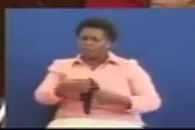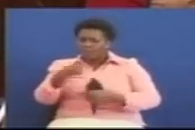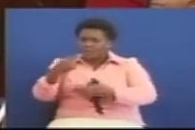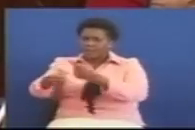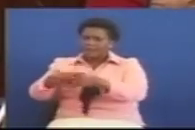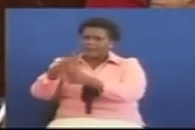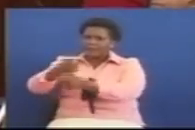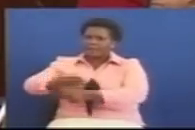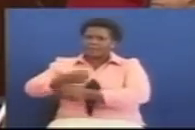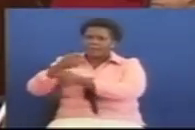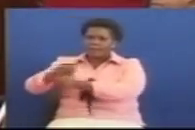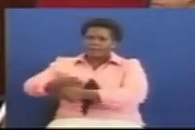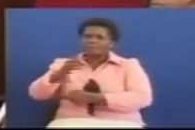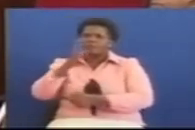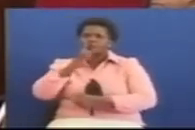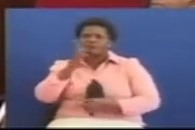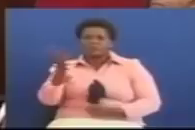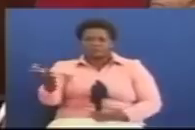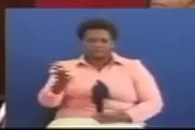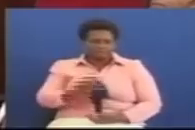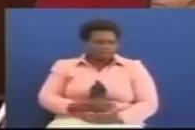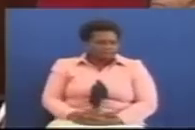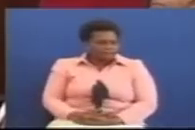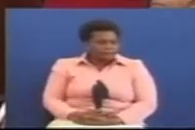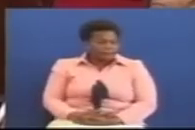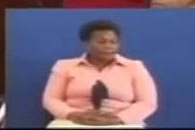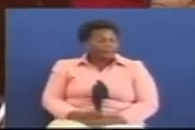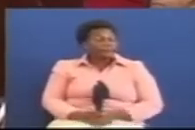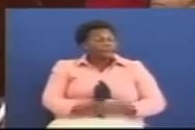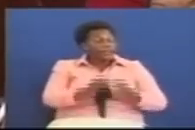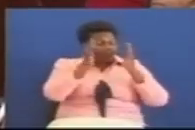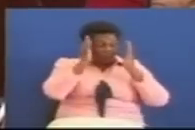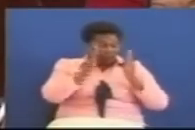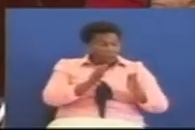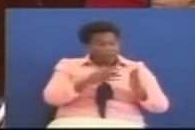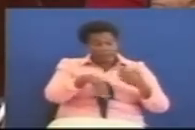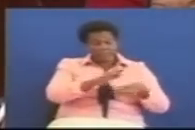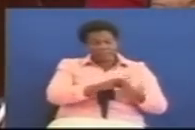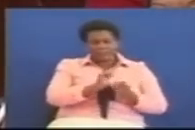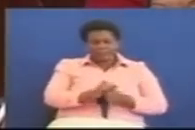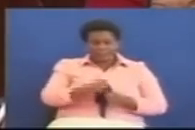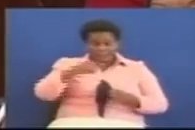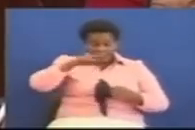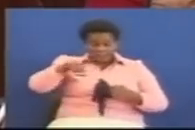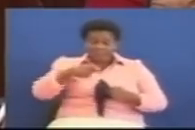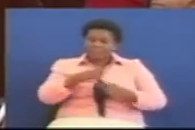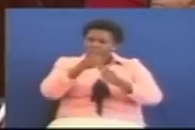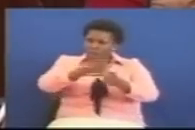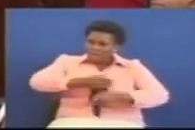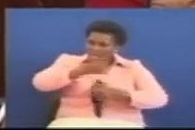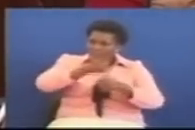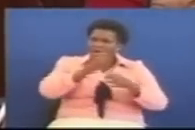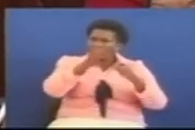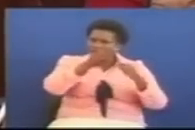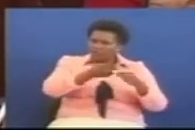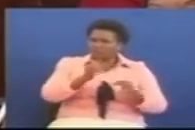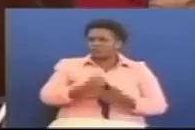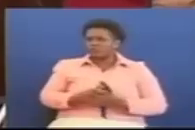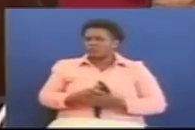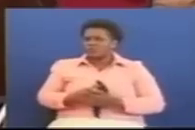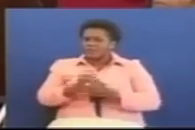Mwenyekiti, wana Namtumbo tunajihusisha vile vile na kilimo cha korosho na mazao mchanganyiko ya